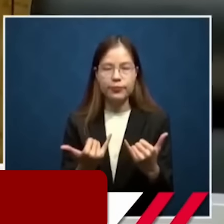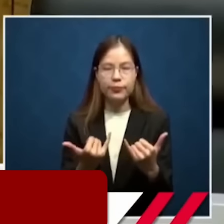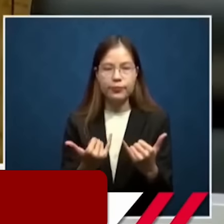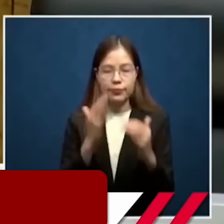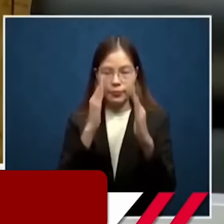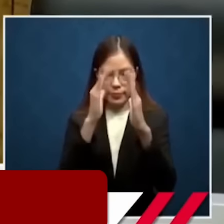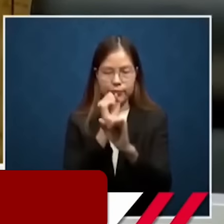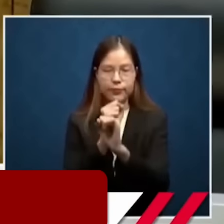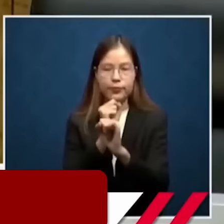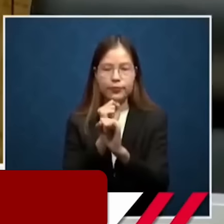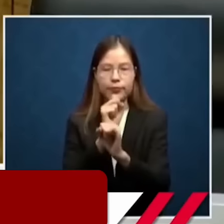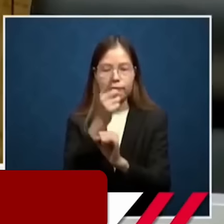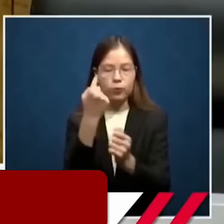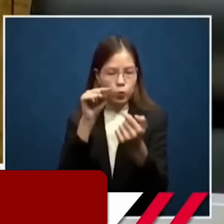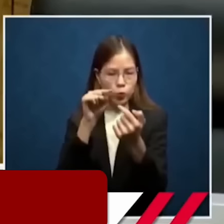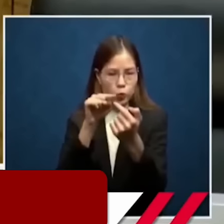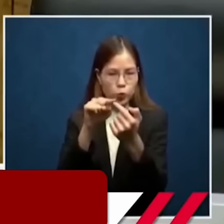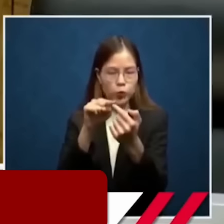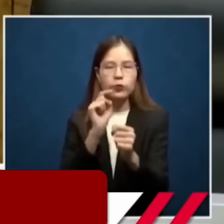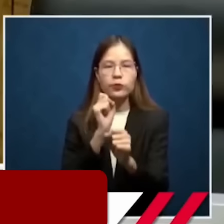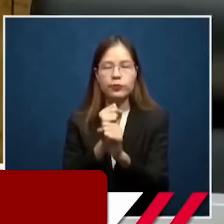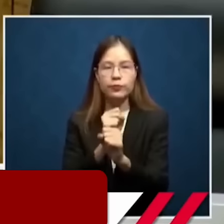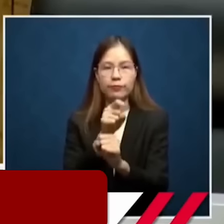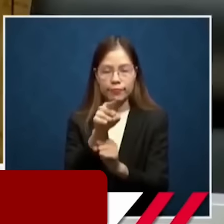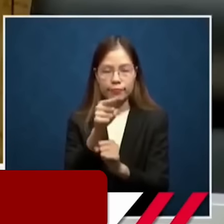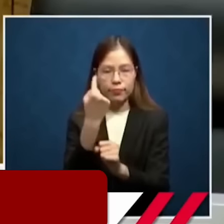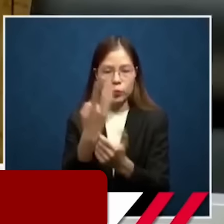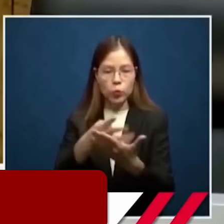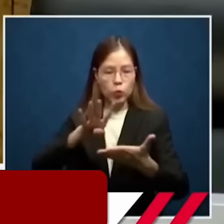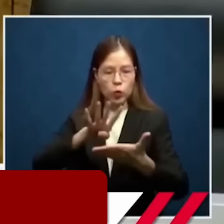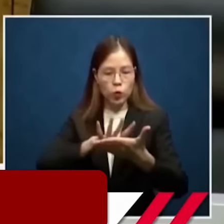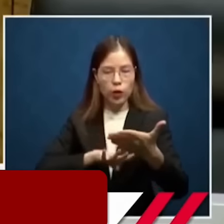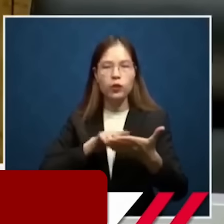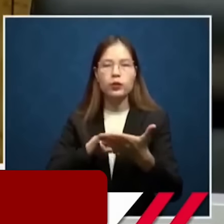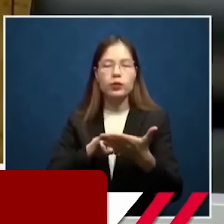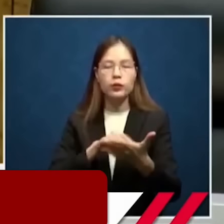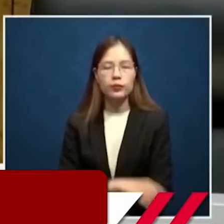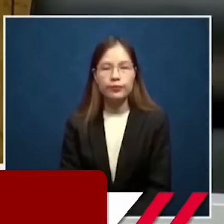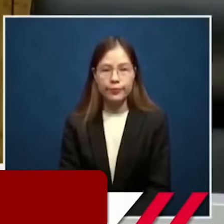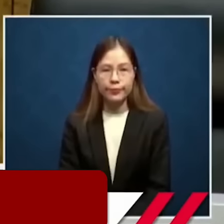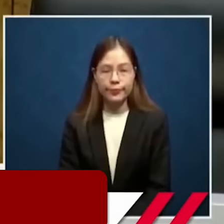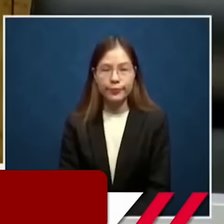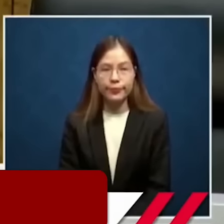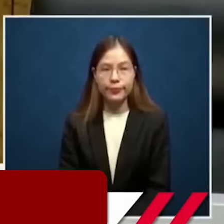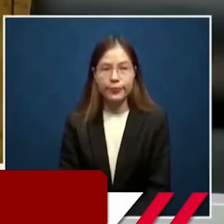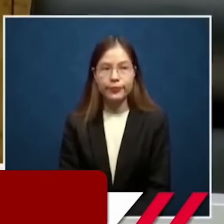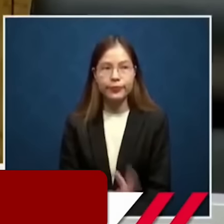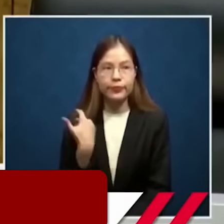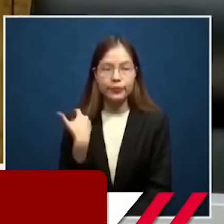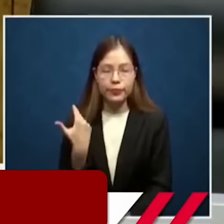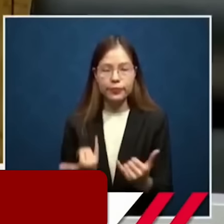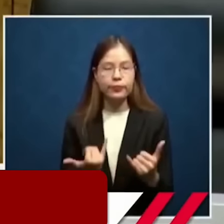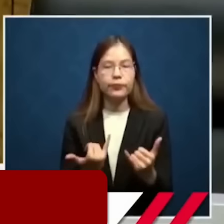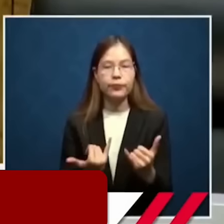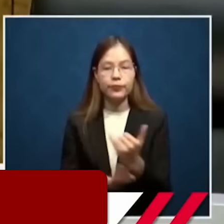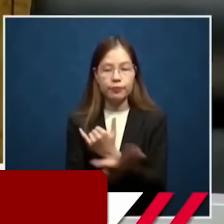ไหมฮะซึ่งสวชุดเดิมเนี่ยนะครับผมจำได้ว่ามีอยู่ประมาณ29ชุด ครับ แต่ตอนนั้นจำนวนสวมีทั้งหมด250ท่า